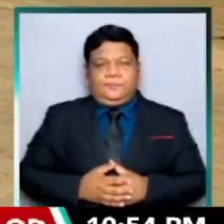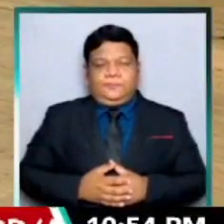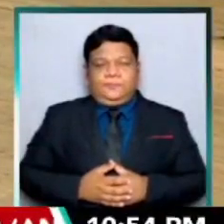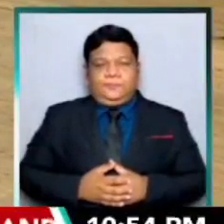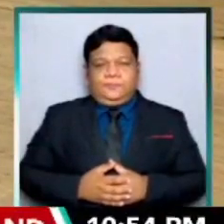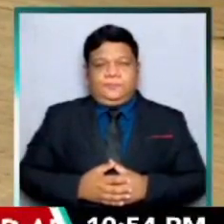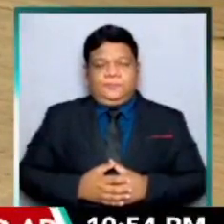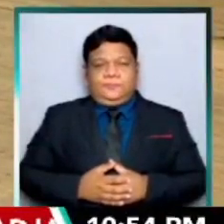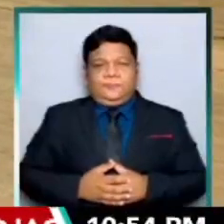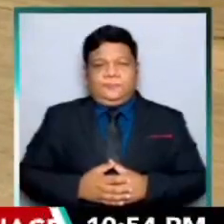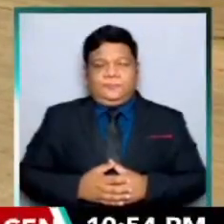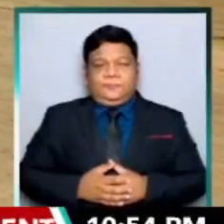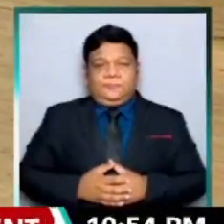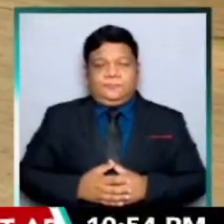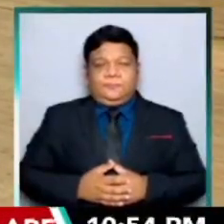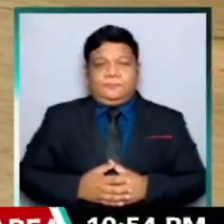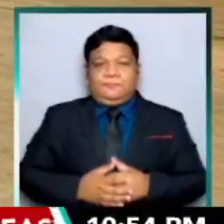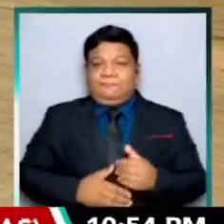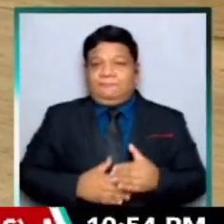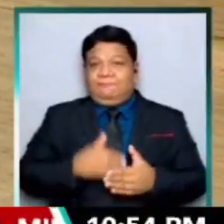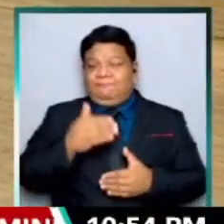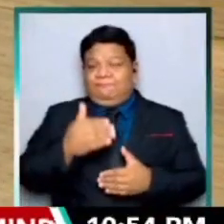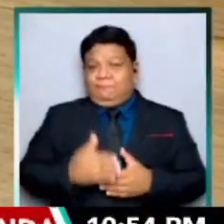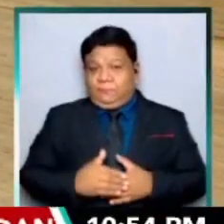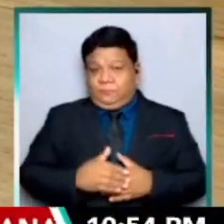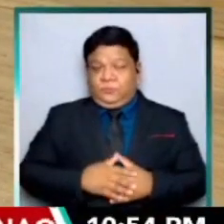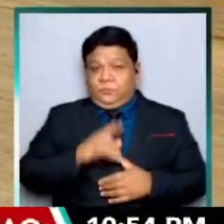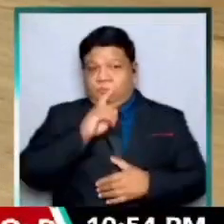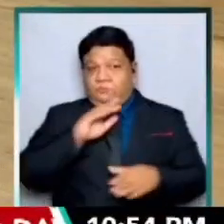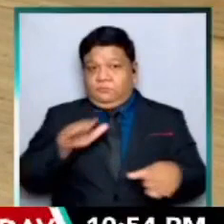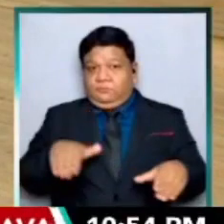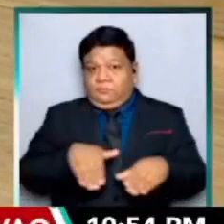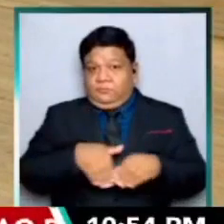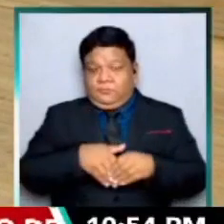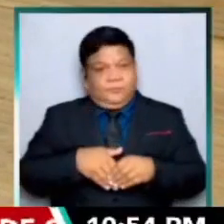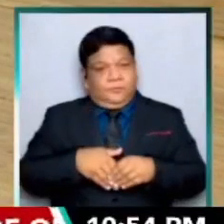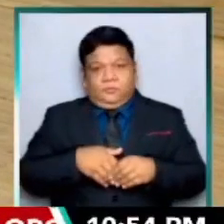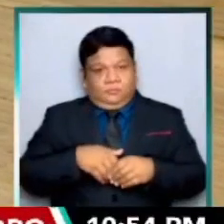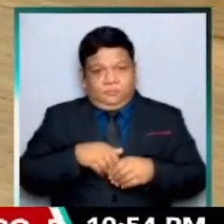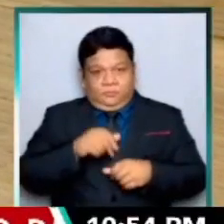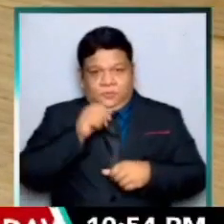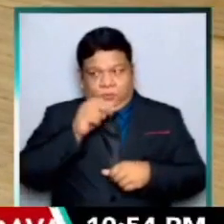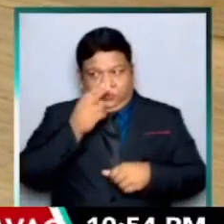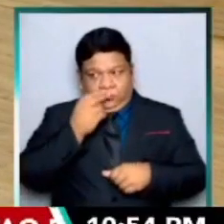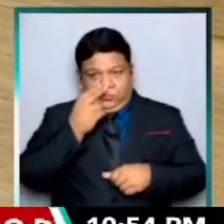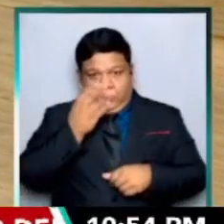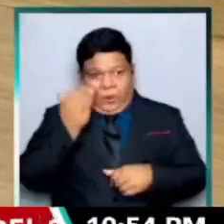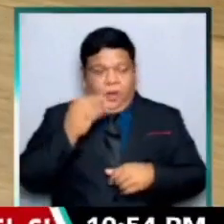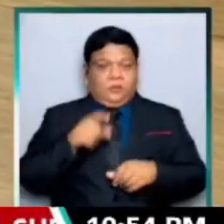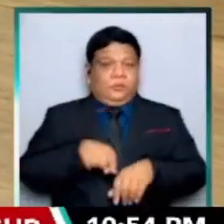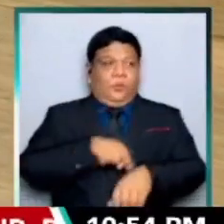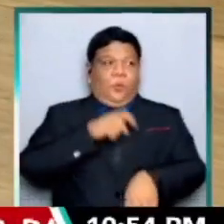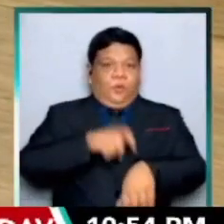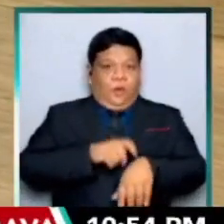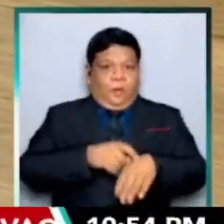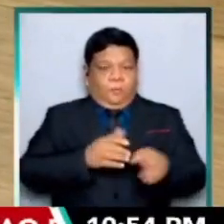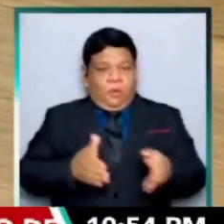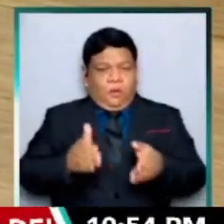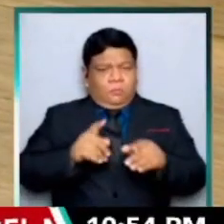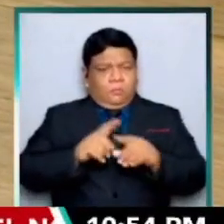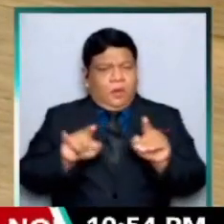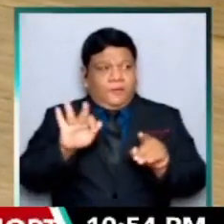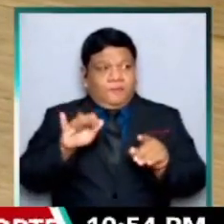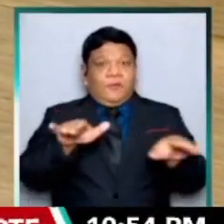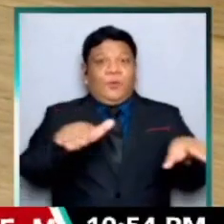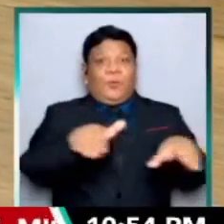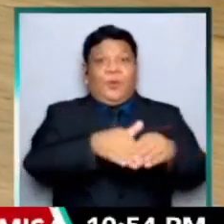Hindi biro ang magpakasal dahil mahaba-habang pagpaplano ang kailangan para rito. Pero paano kung handa na yung kasal at